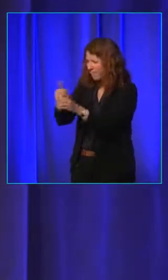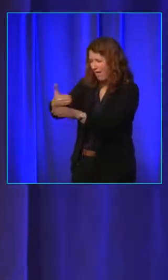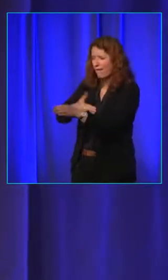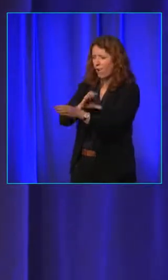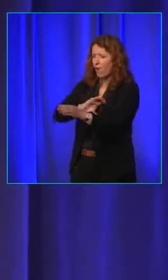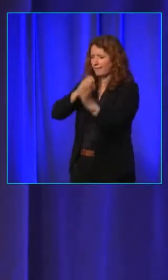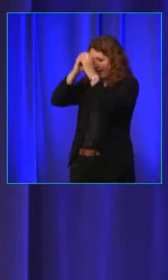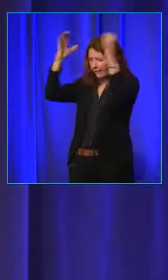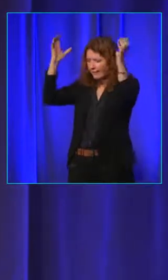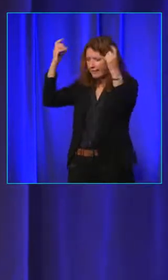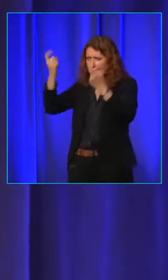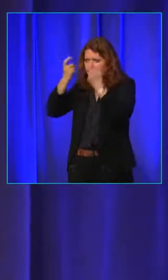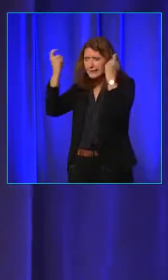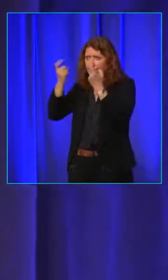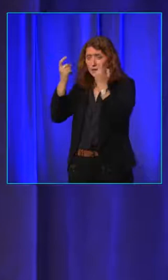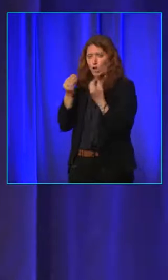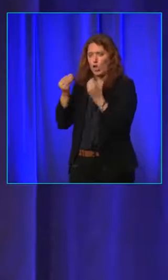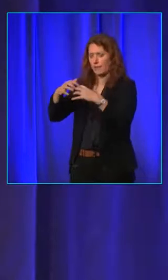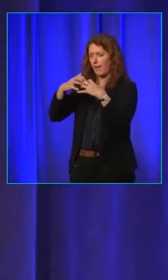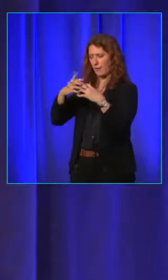l'exercice. C'est plus facile.